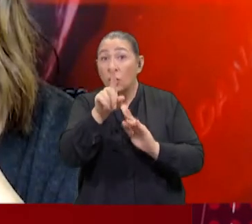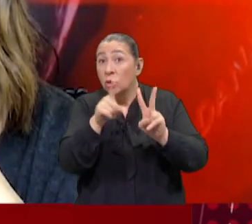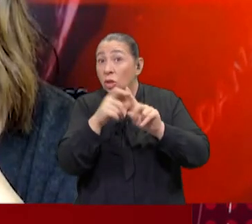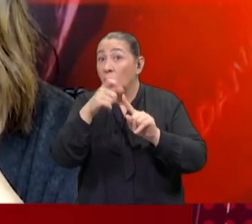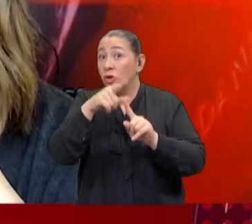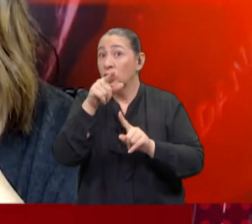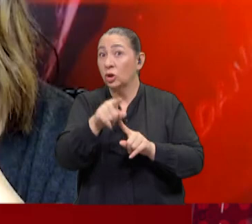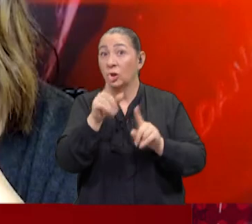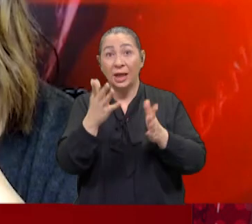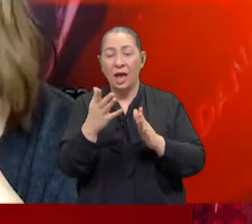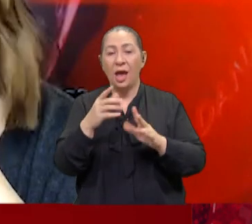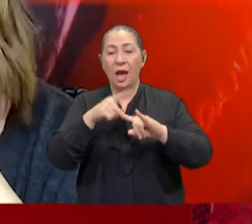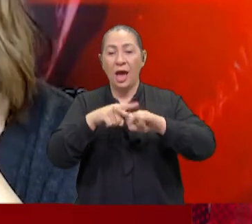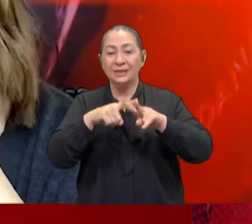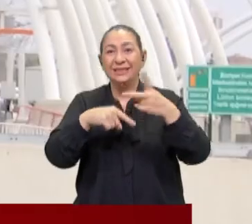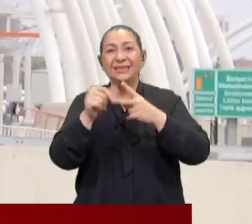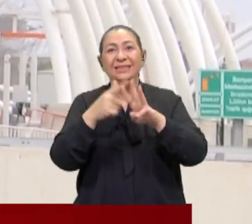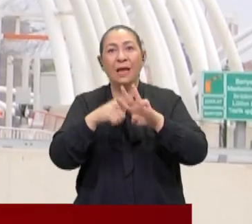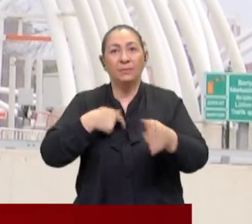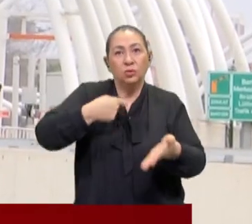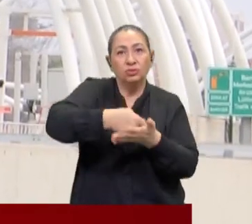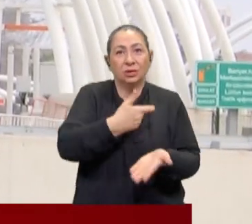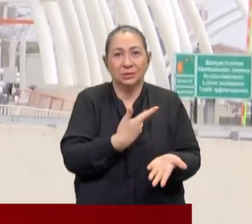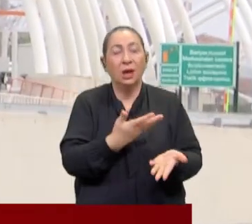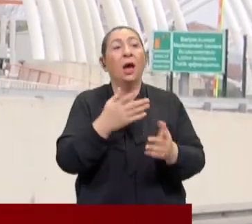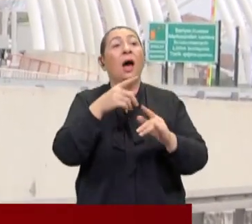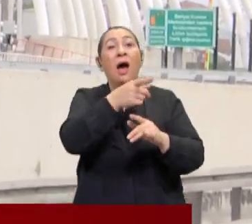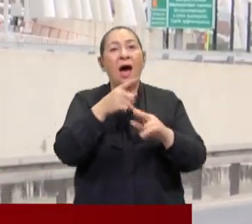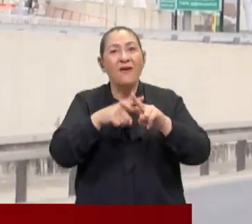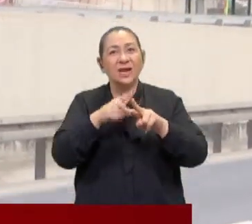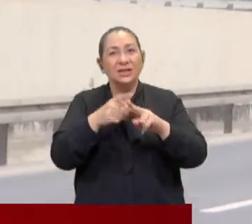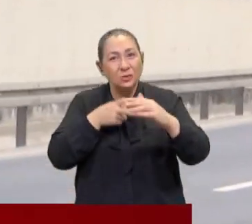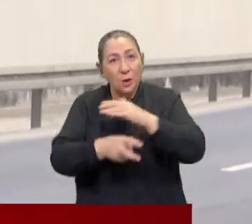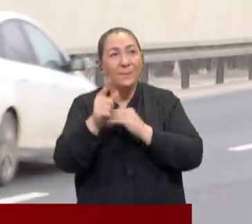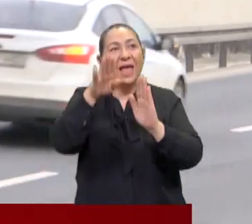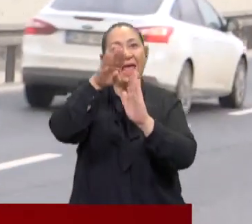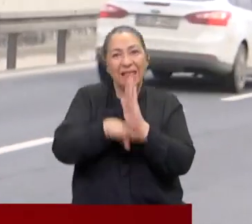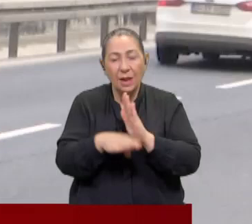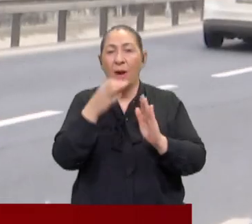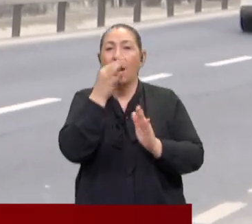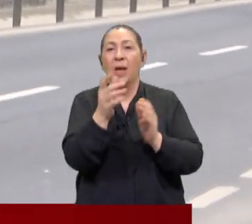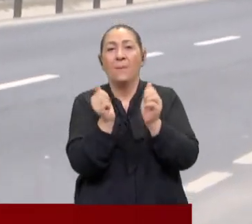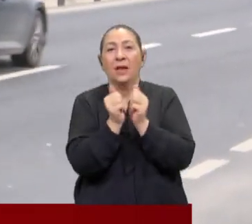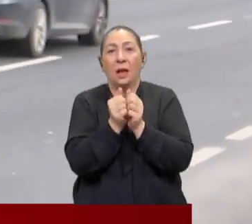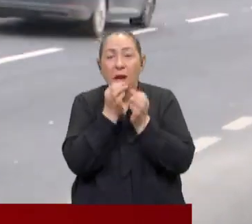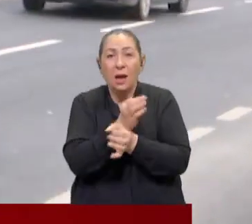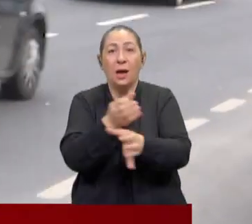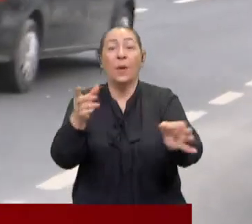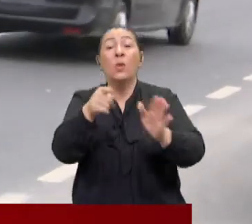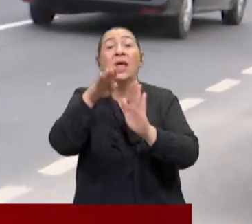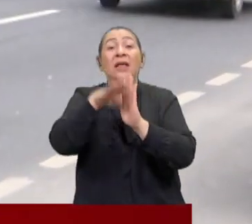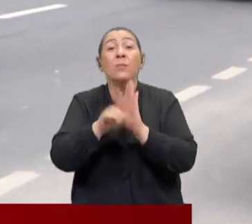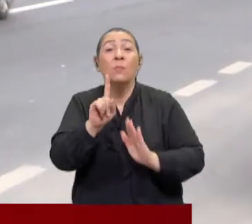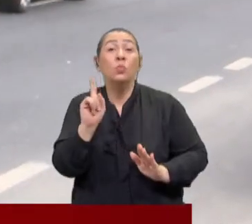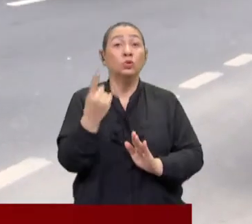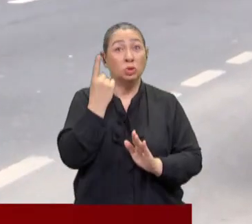üzerin kalan kısmı hazineden biz ödeyeceğiz. Avrasya Tüneli'ne zam haberi bir de indirim haberiyle birlikte verildi ama bu indirim bir